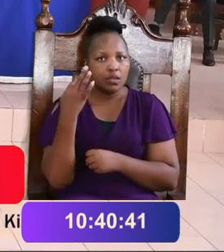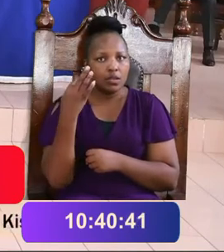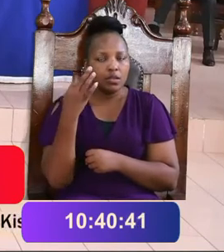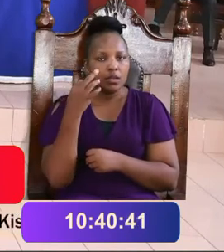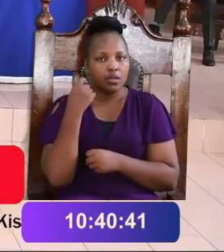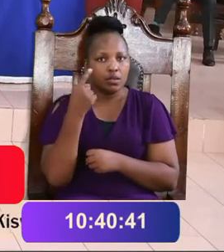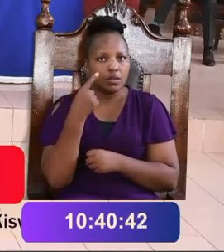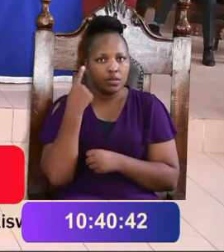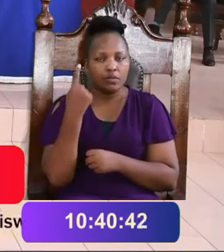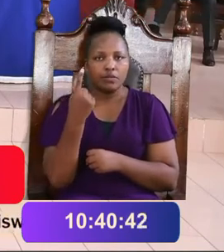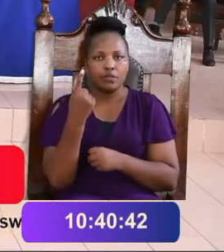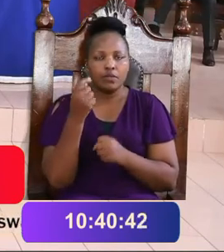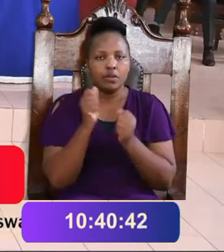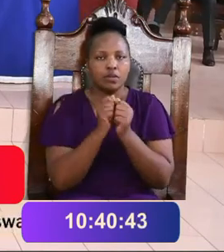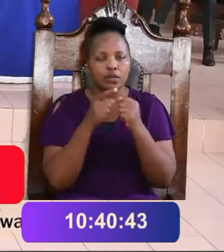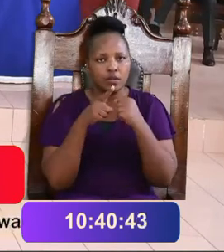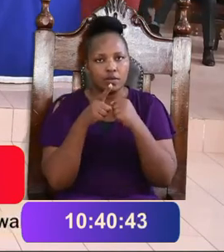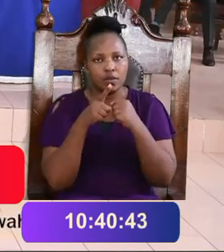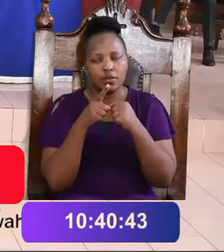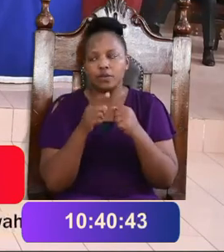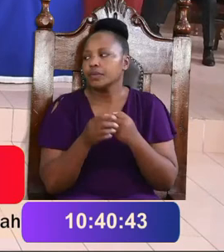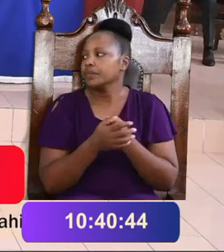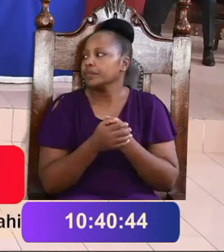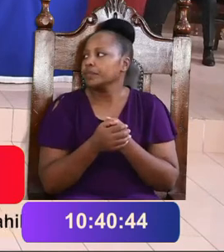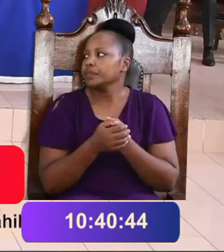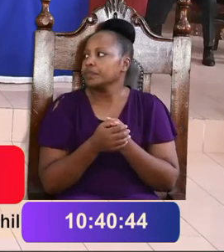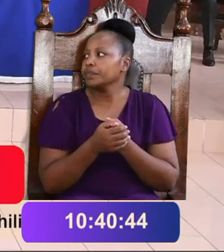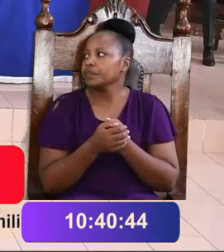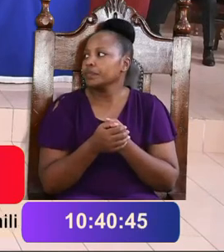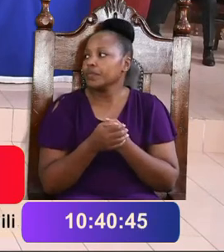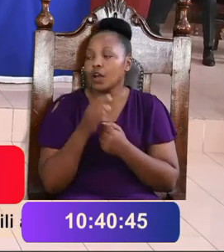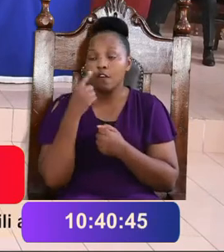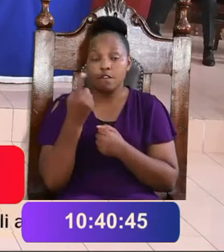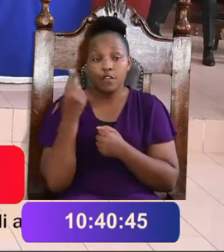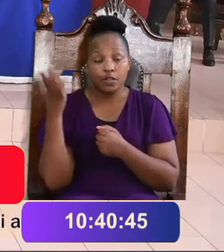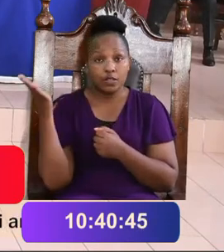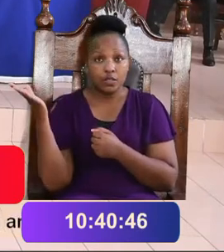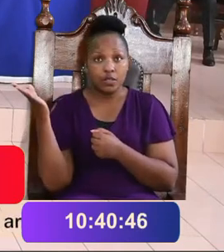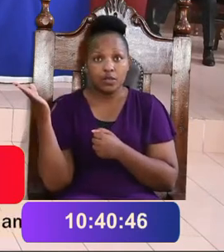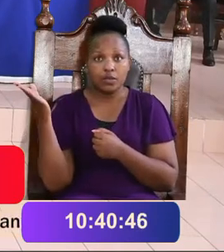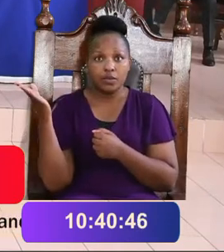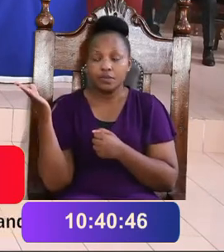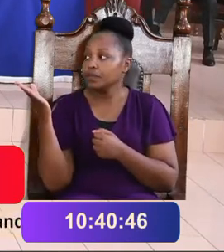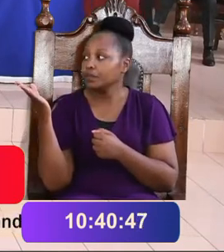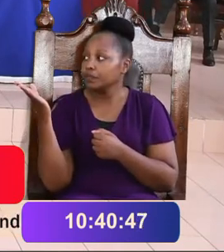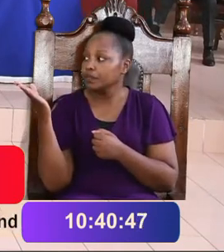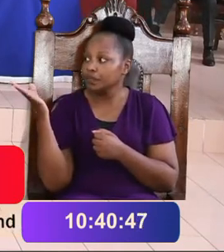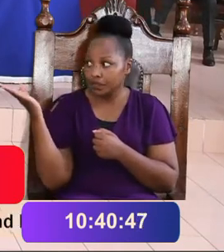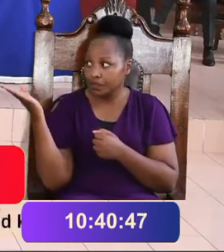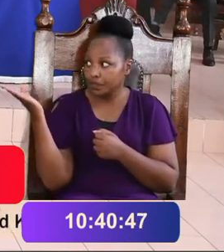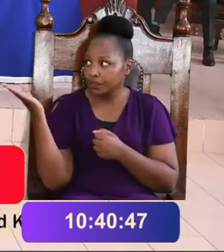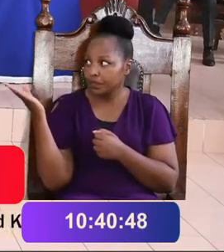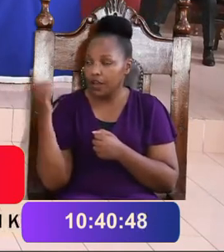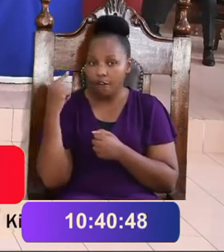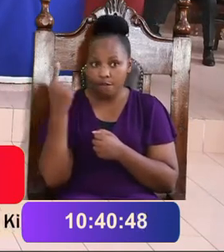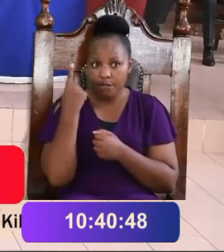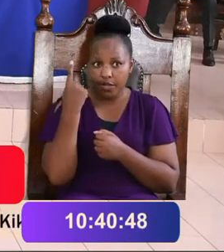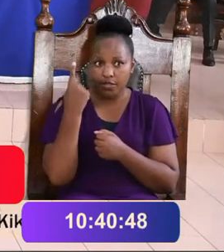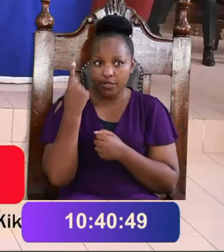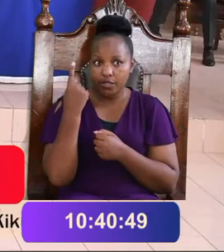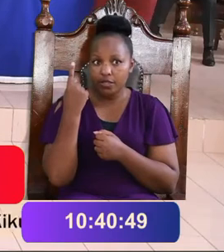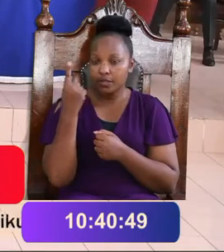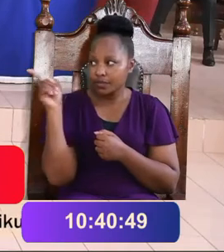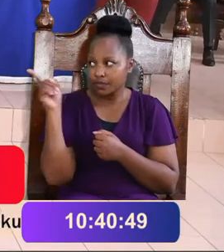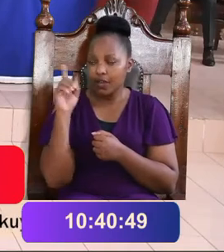311. Hawa waliosimama hapa, mwanafunzi wa kwanza Litsi, unaweza inua mkono, alipata